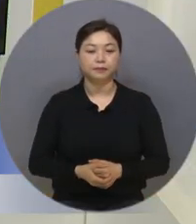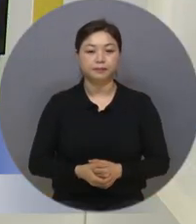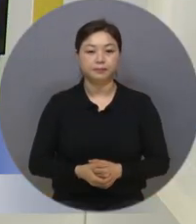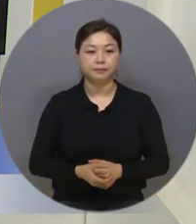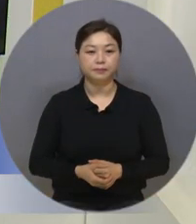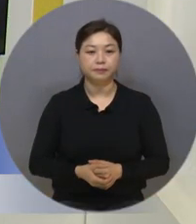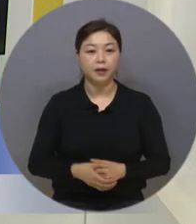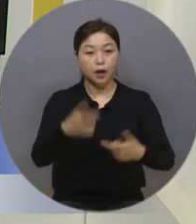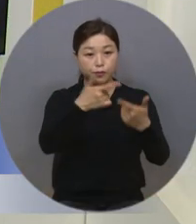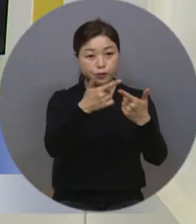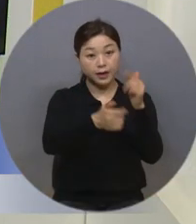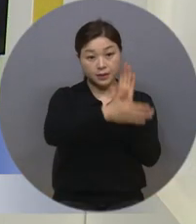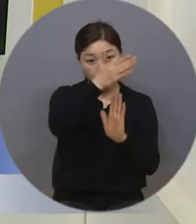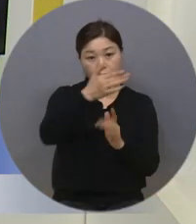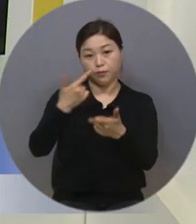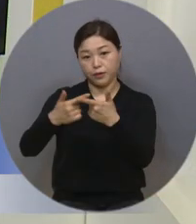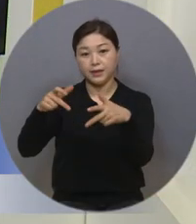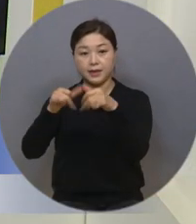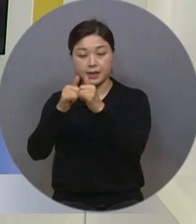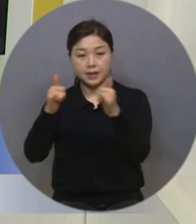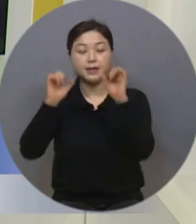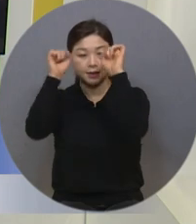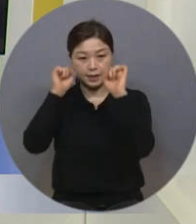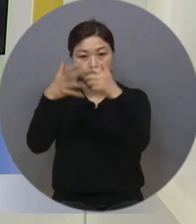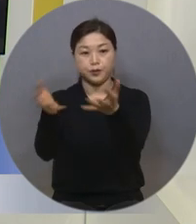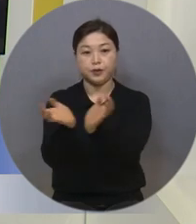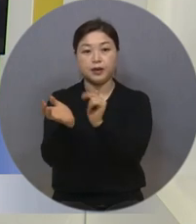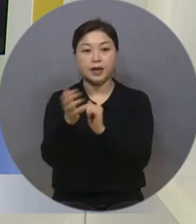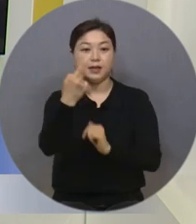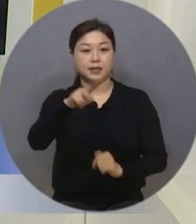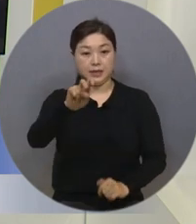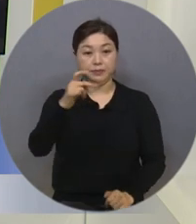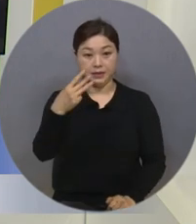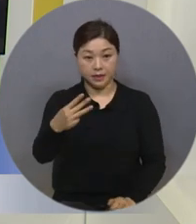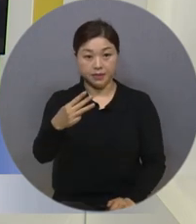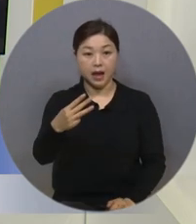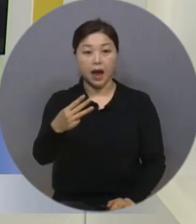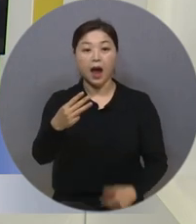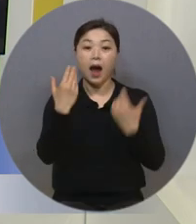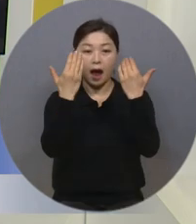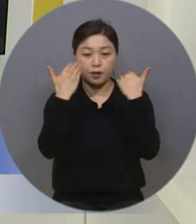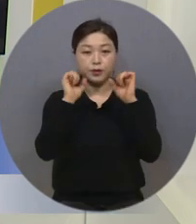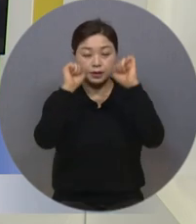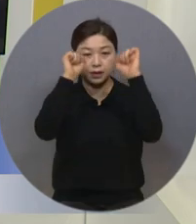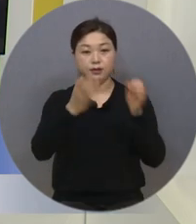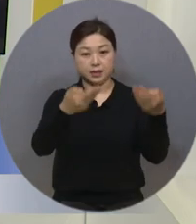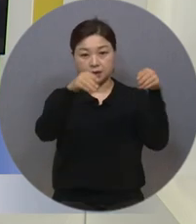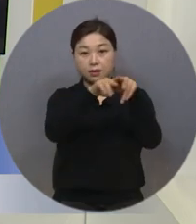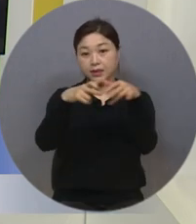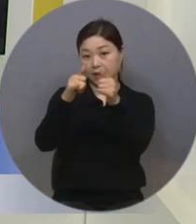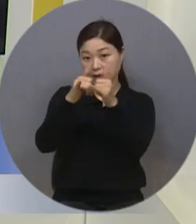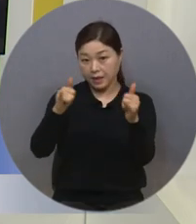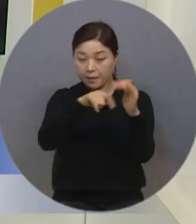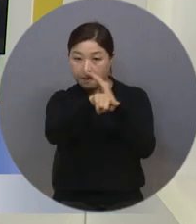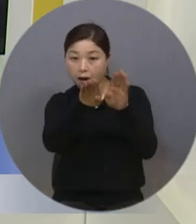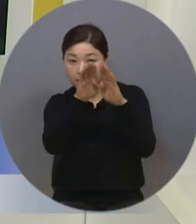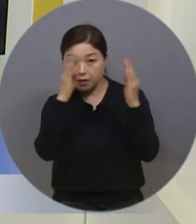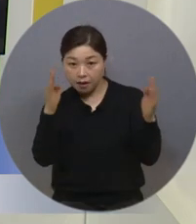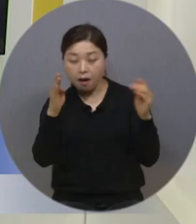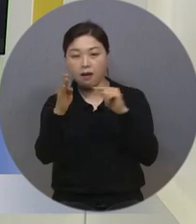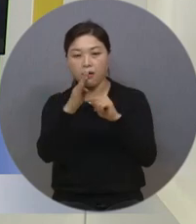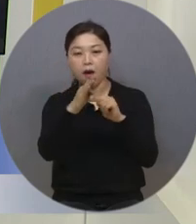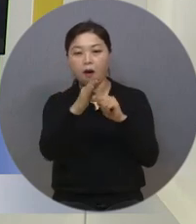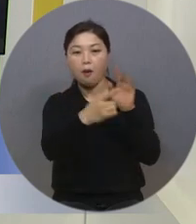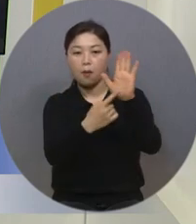다음 뉴스입니다 부산시와 부산시 장애인체육회가 2023년도 학교 체육시설 장애인 이용 개방전 공모